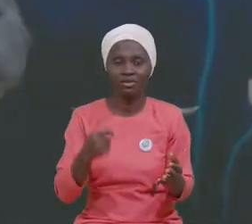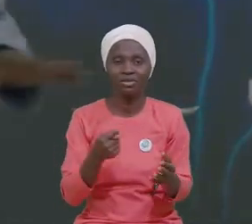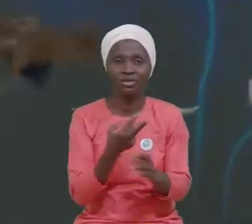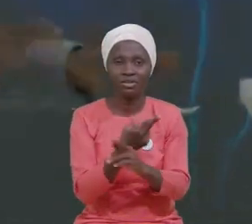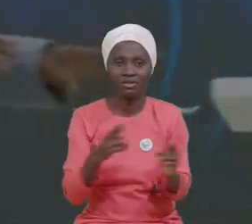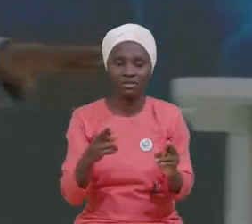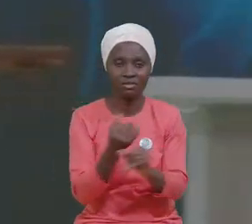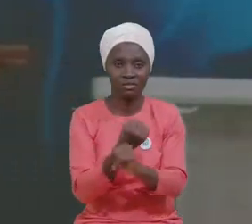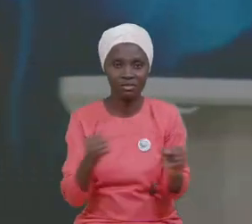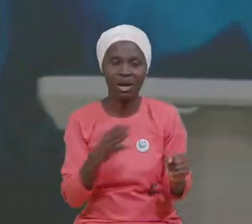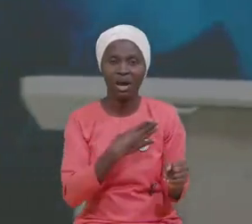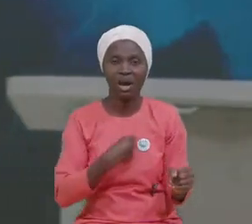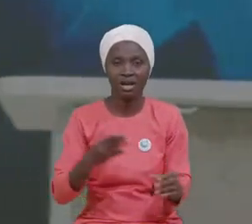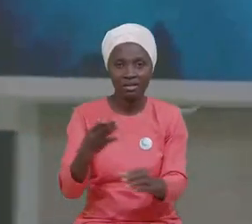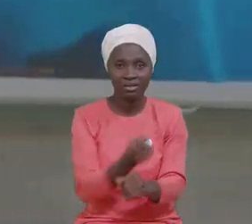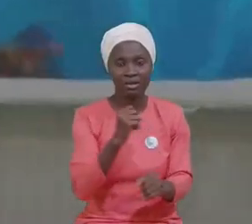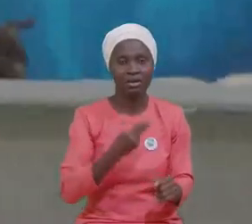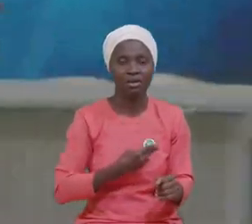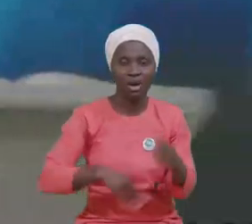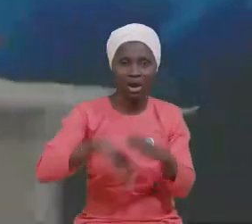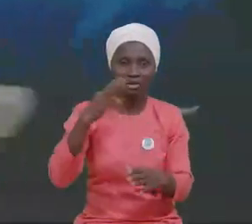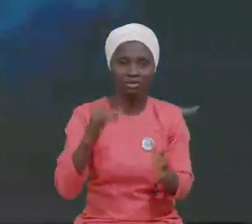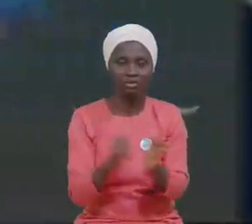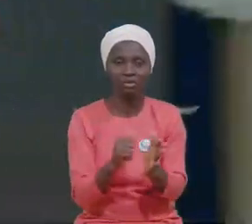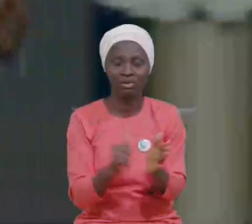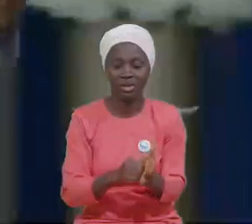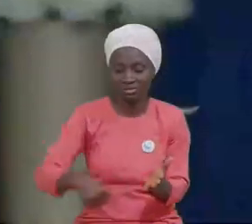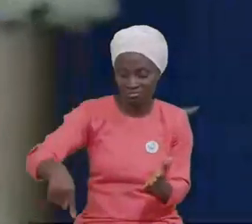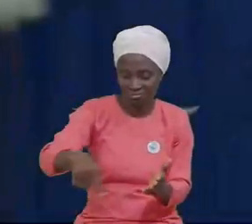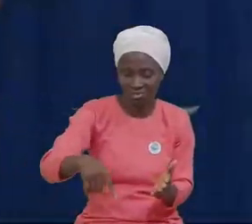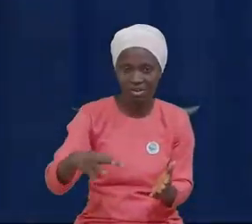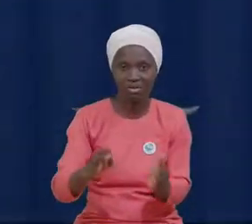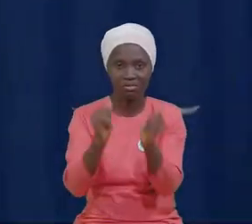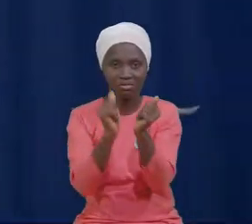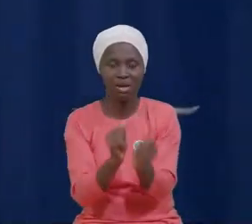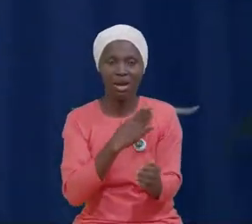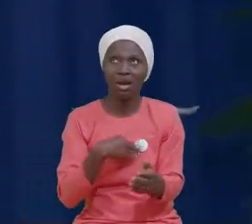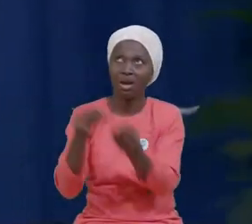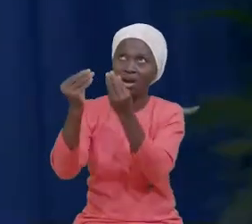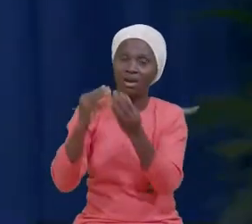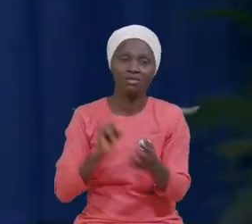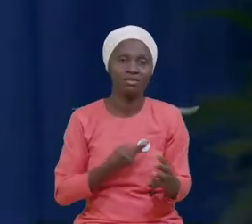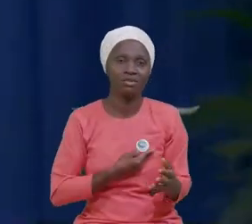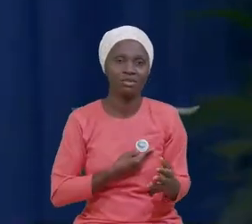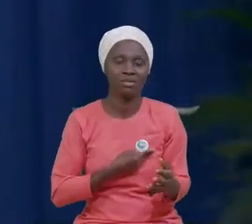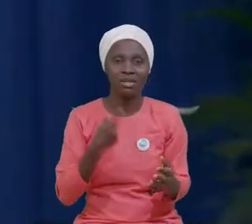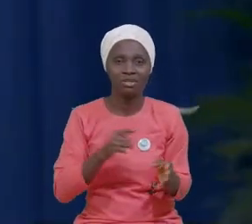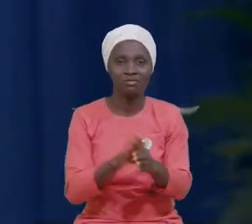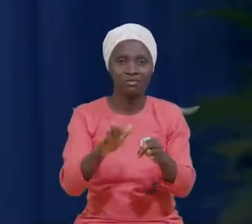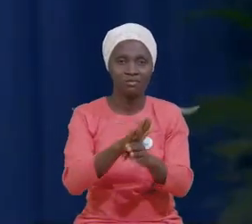rédemption, et il nous sort de cette fosse de la captivité, et il nous donne